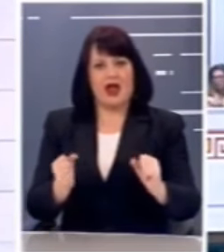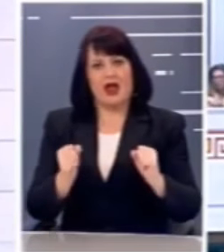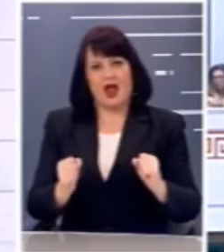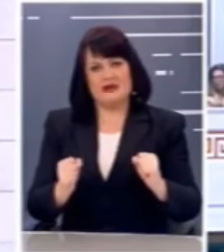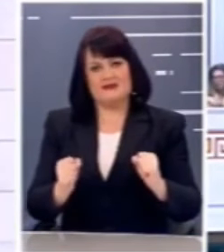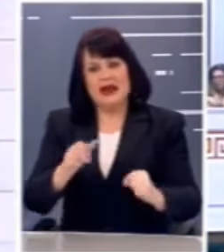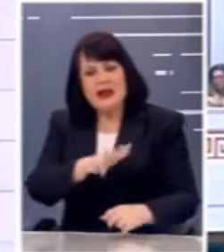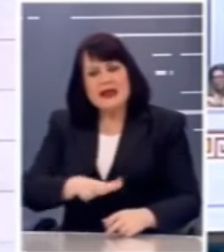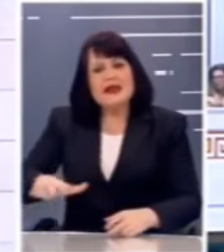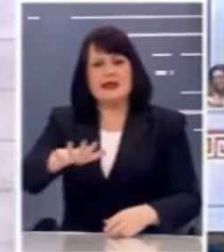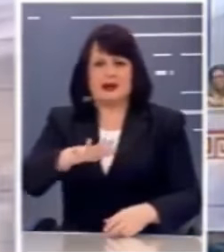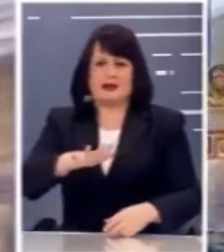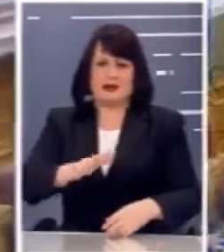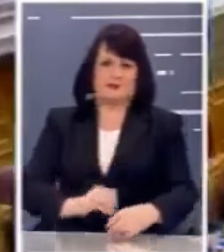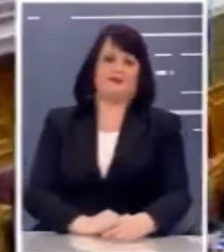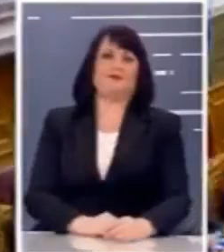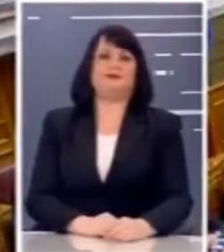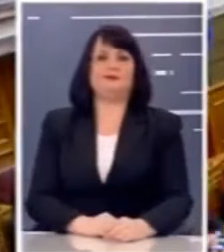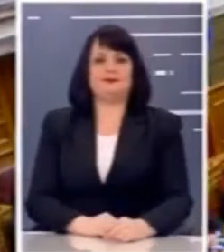στην ευρύτερη περιοχή.